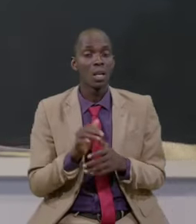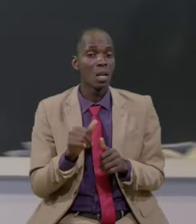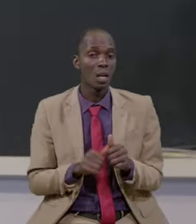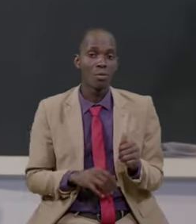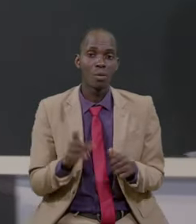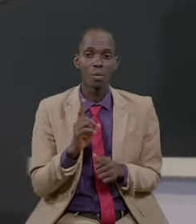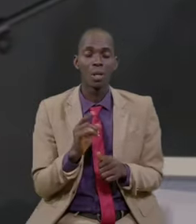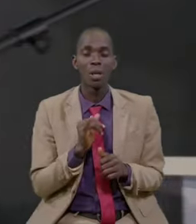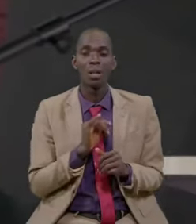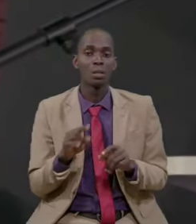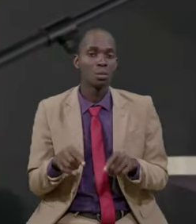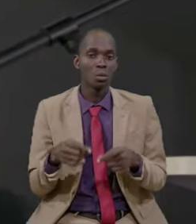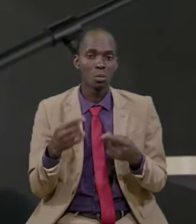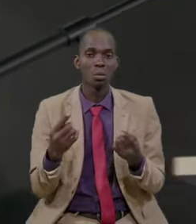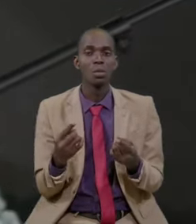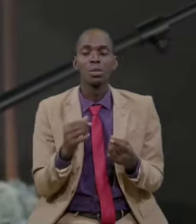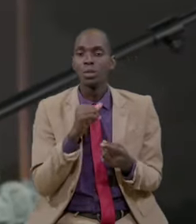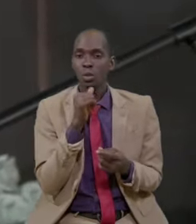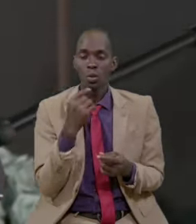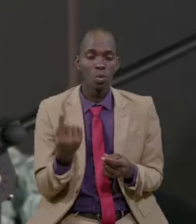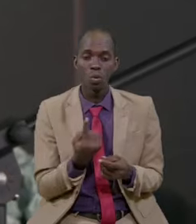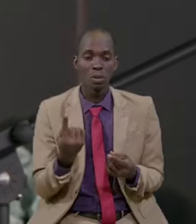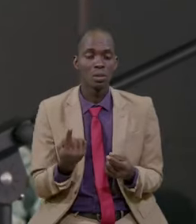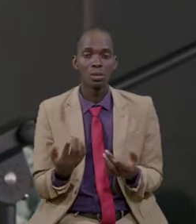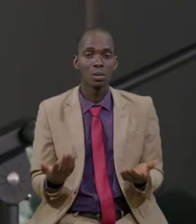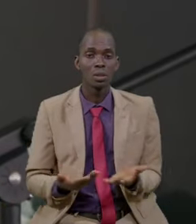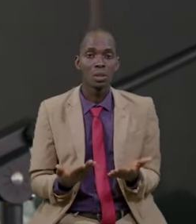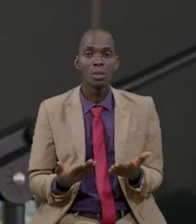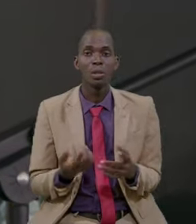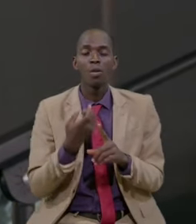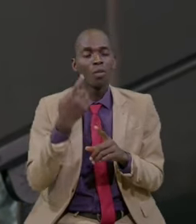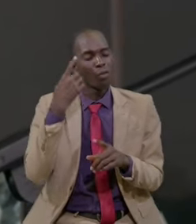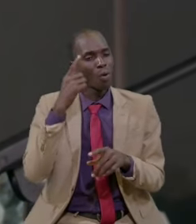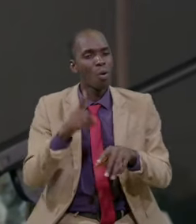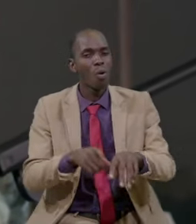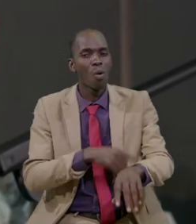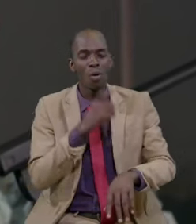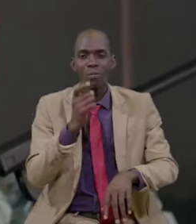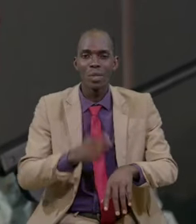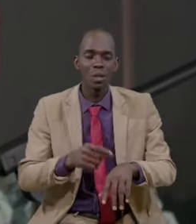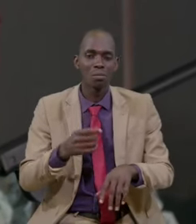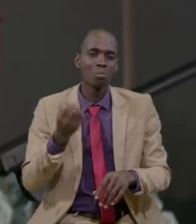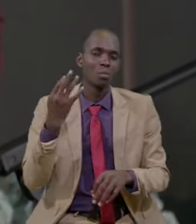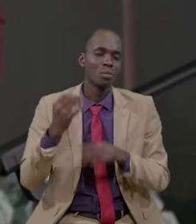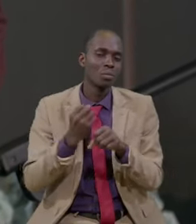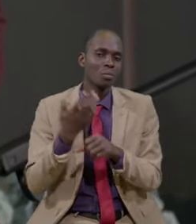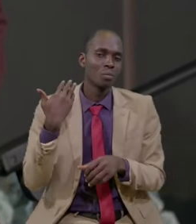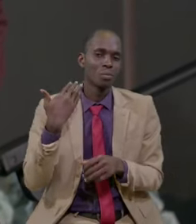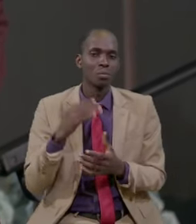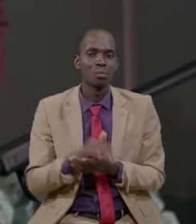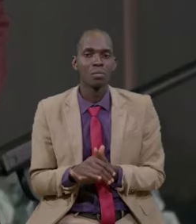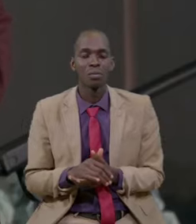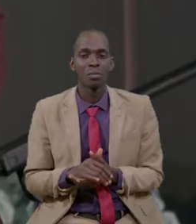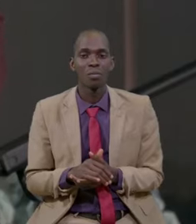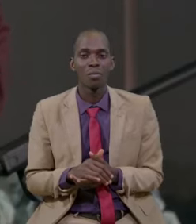vais. Pas seulement aujourd'hui. Depuis longtemps. quelque